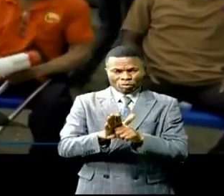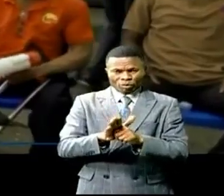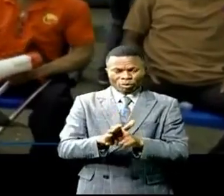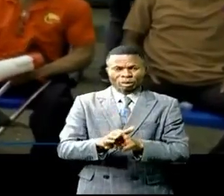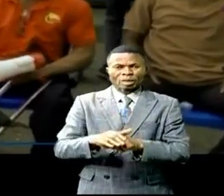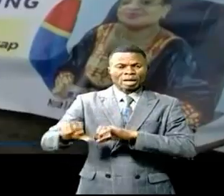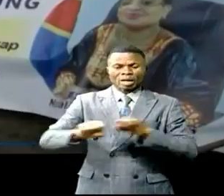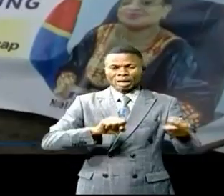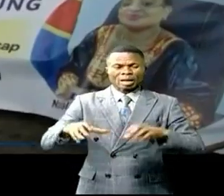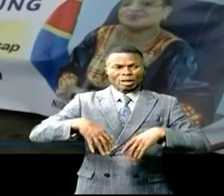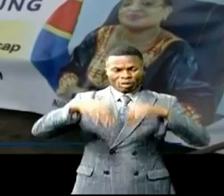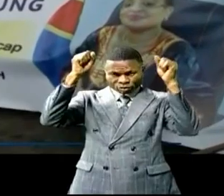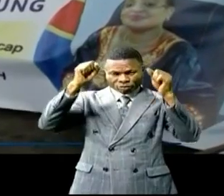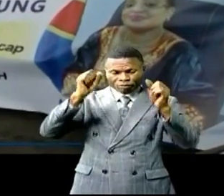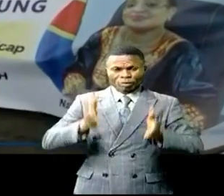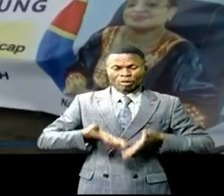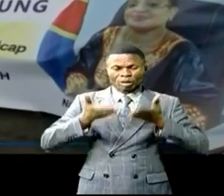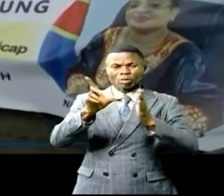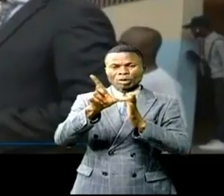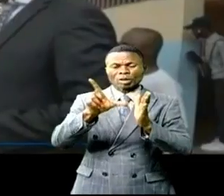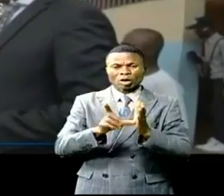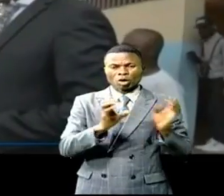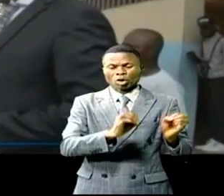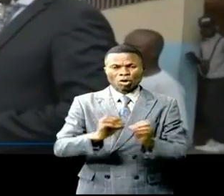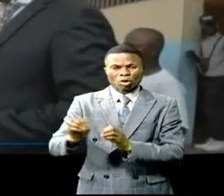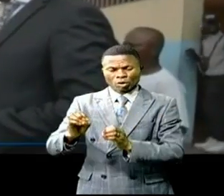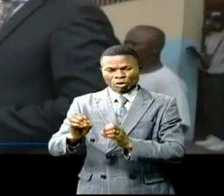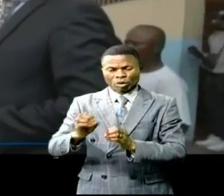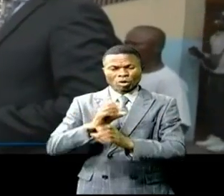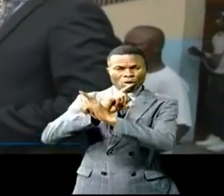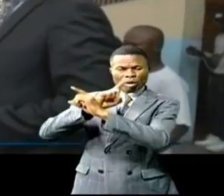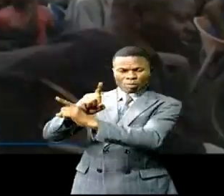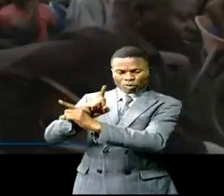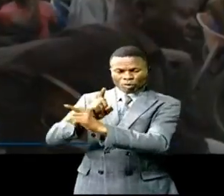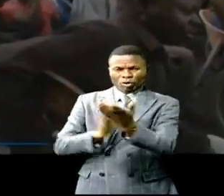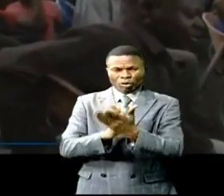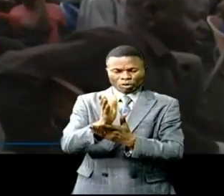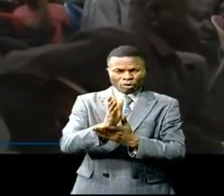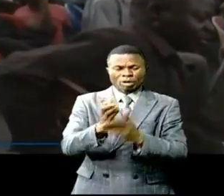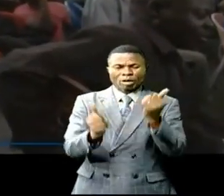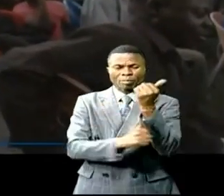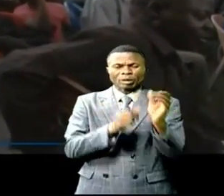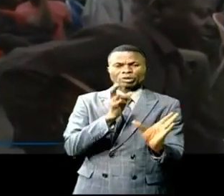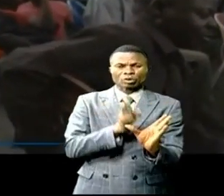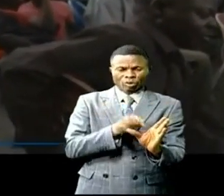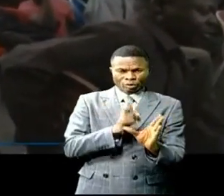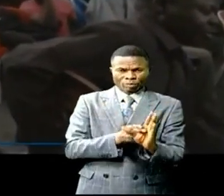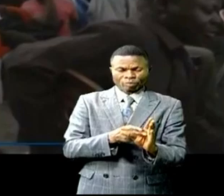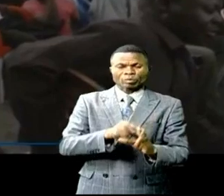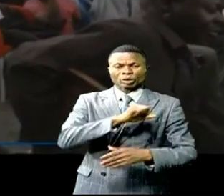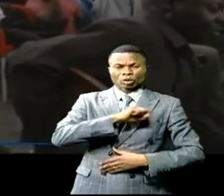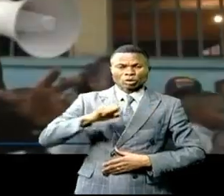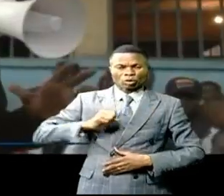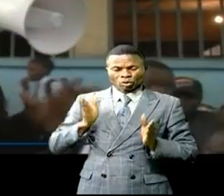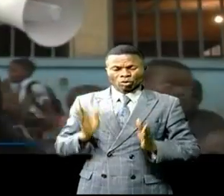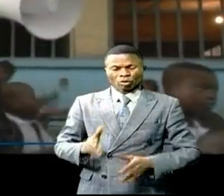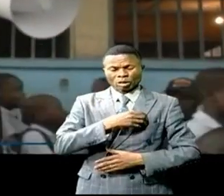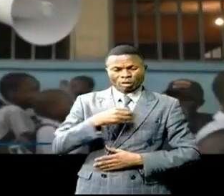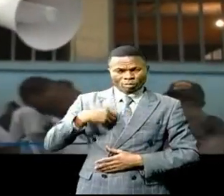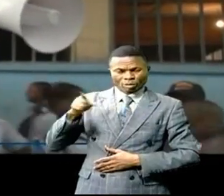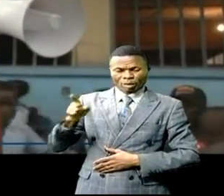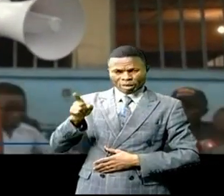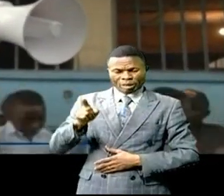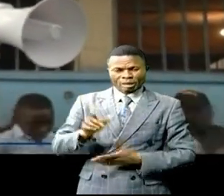l'examen et adoption de la proposition de loi organique portant protection des droits des PVH au Sénat, que l'honorable Nathalie Boulansung est